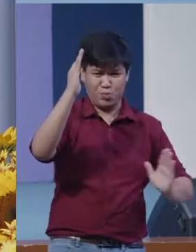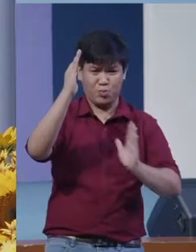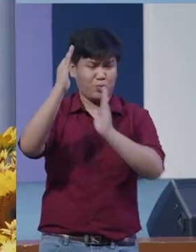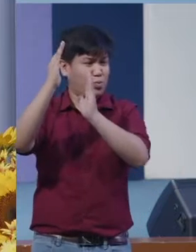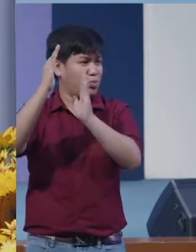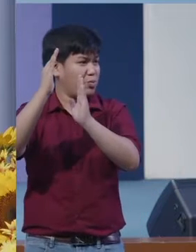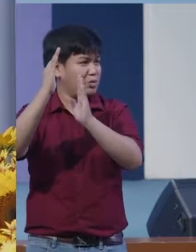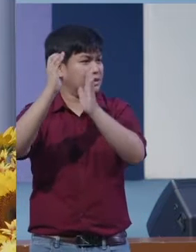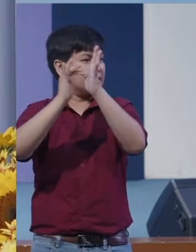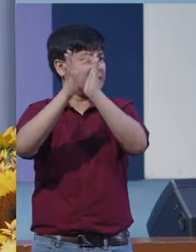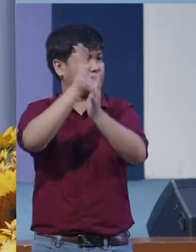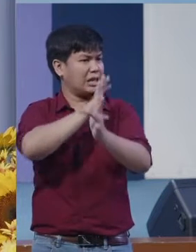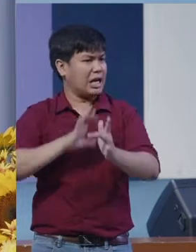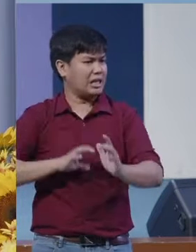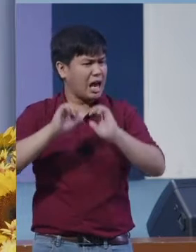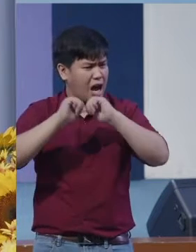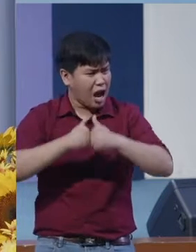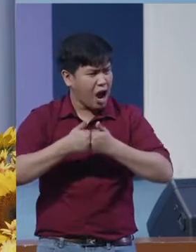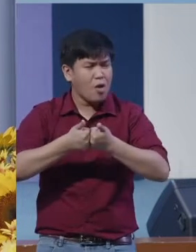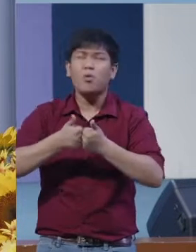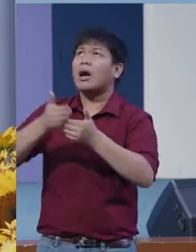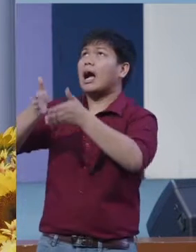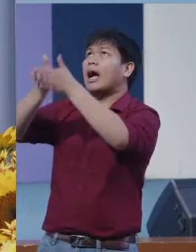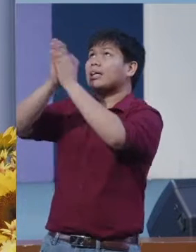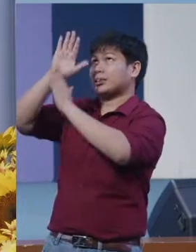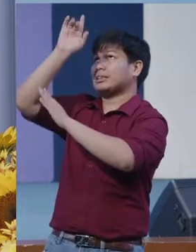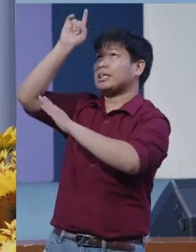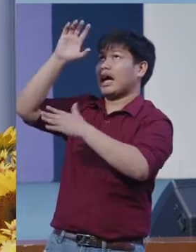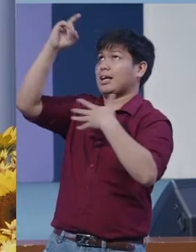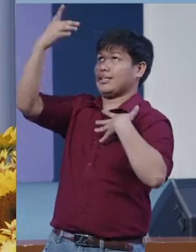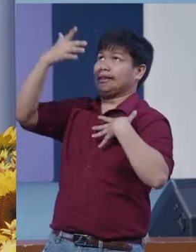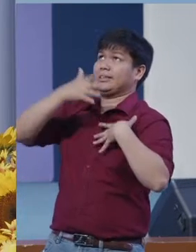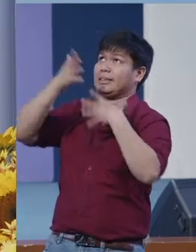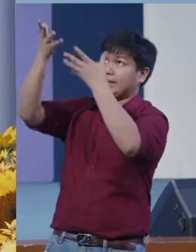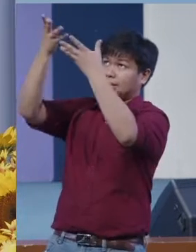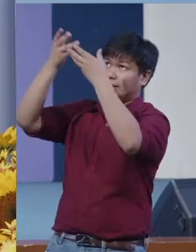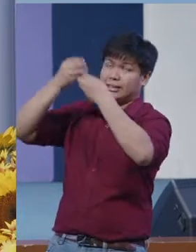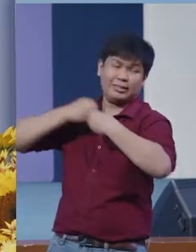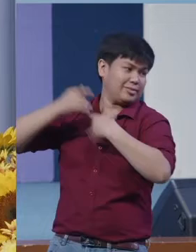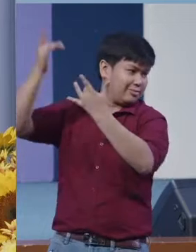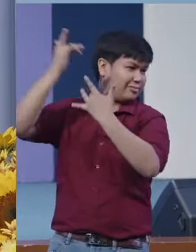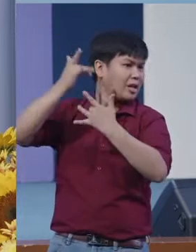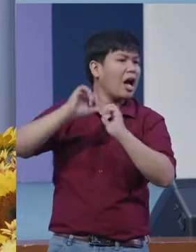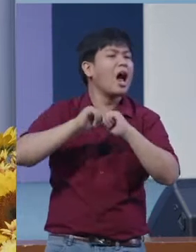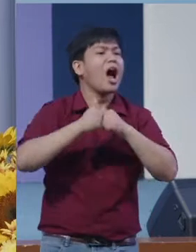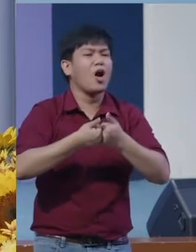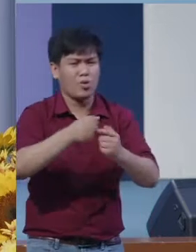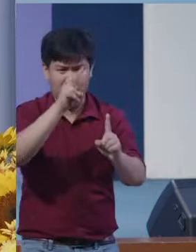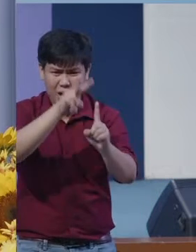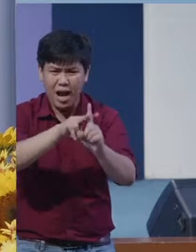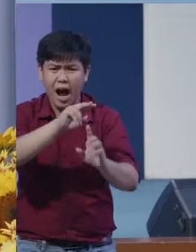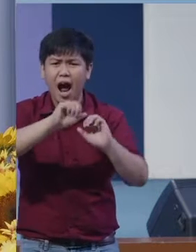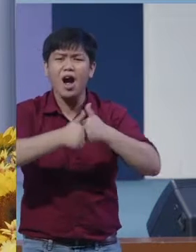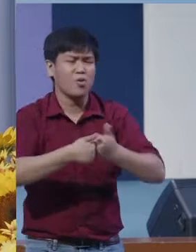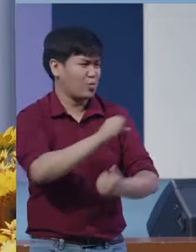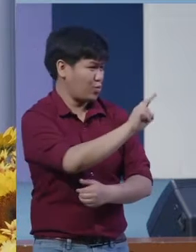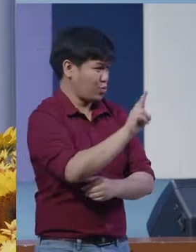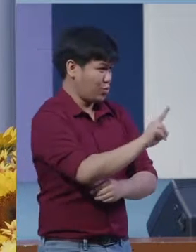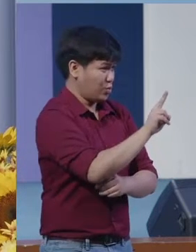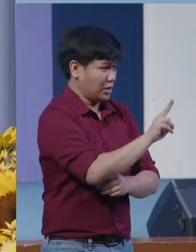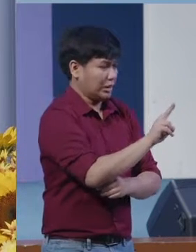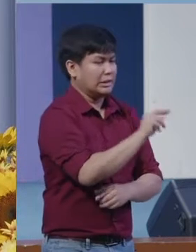Kanyang grasya, pagtalikod sa kasalanan, no? Ano ang practical na aplikasyon? Well,